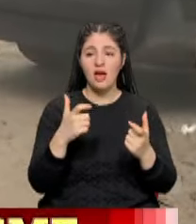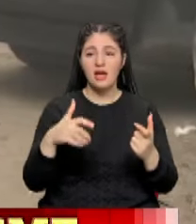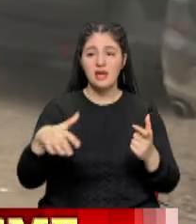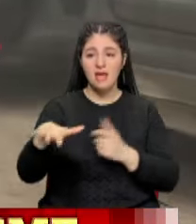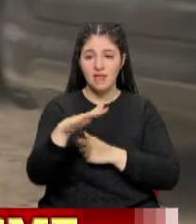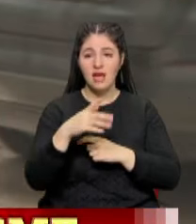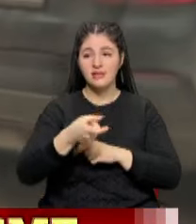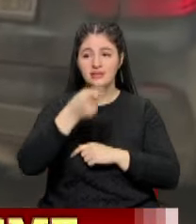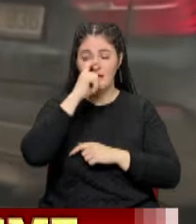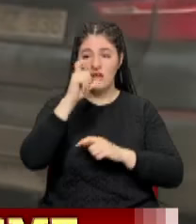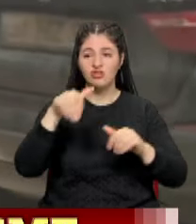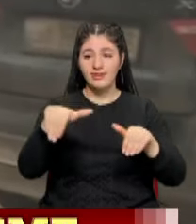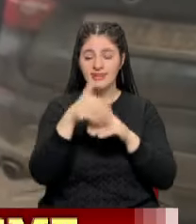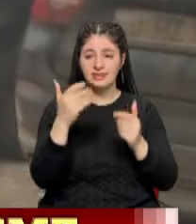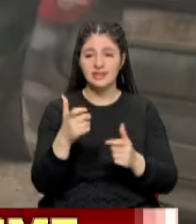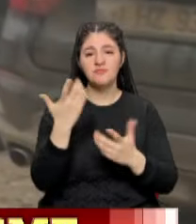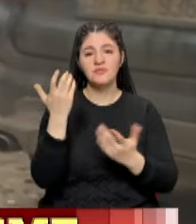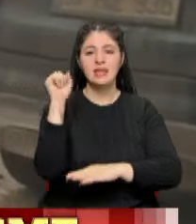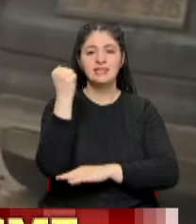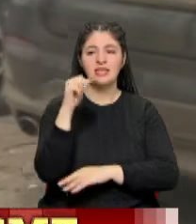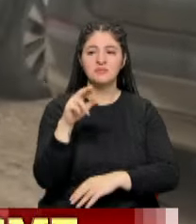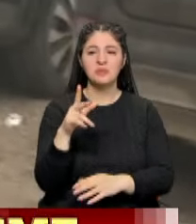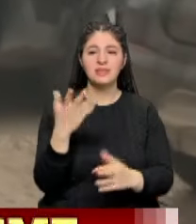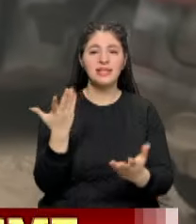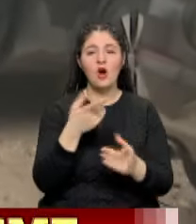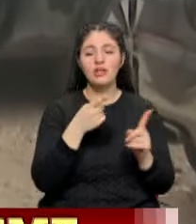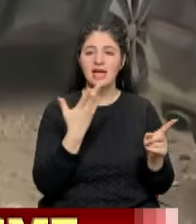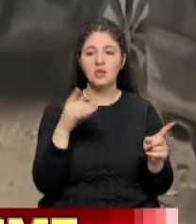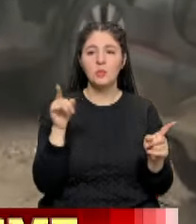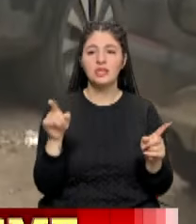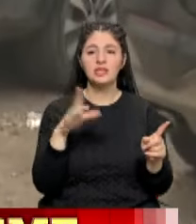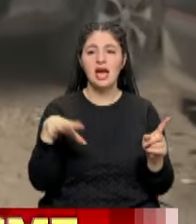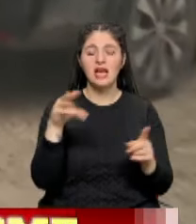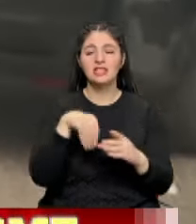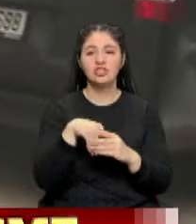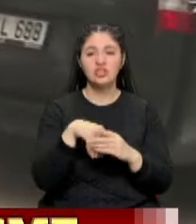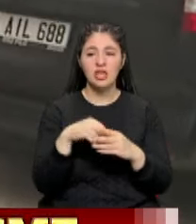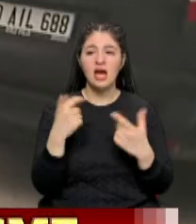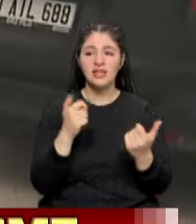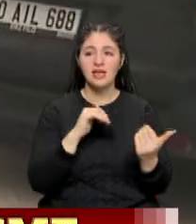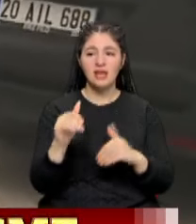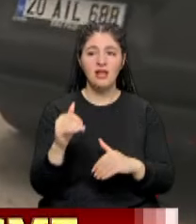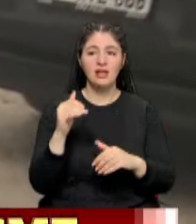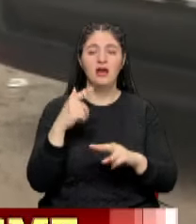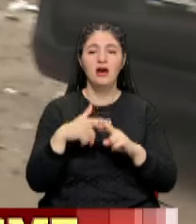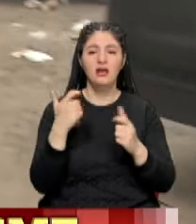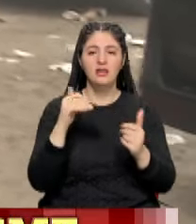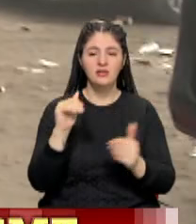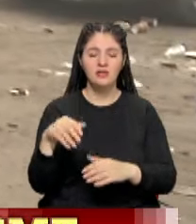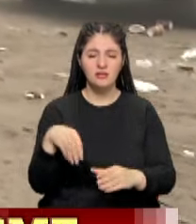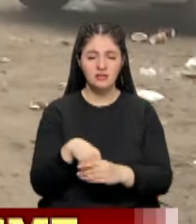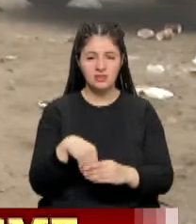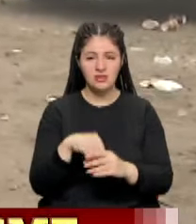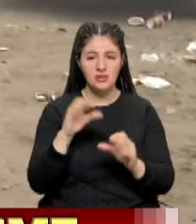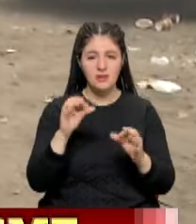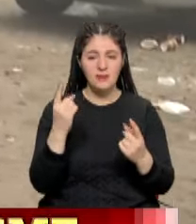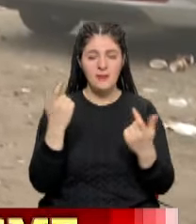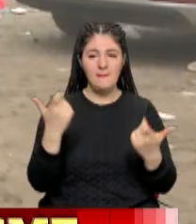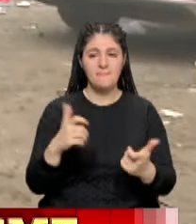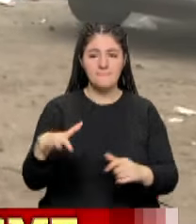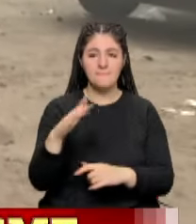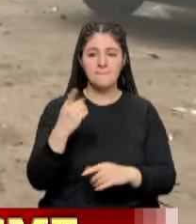da Saray Caddesi, İstiklal Caddesi neyse burada herkes için, Hatay'a gelen, Antakya'ya gelenler için de böyle bir